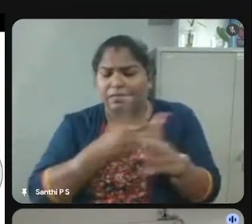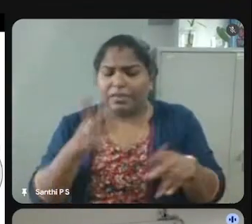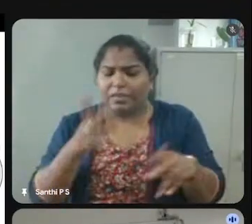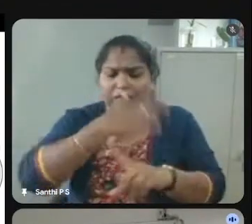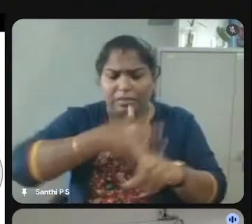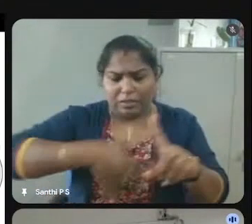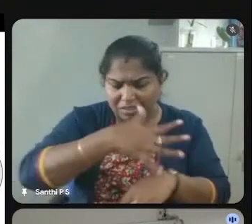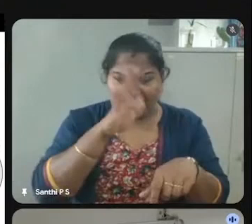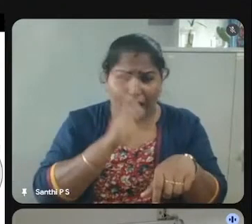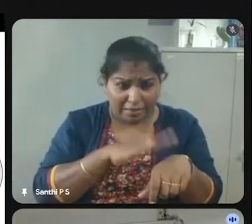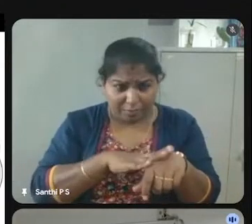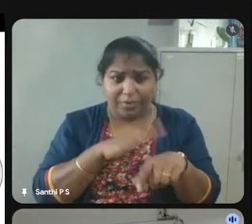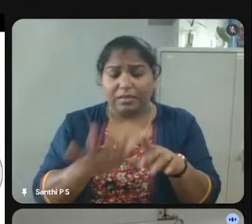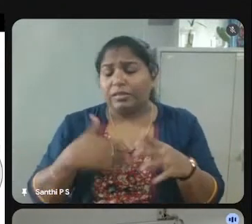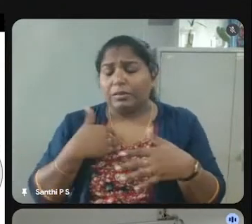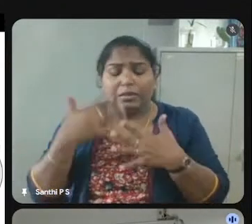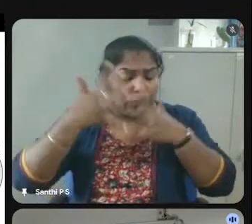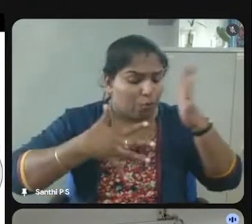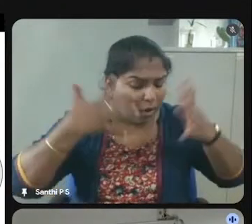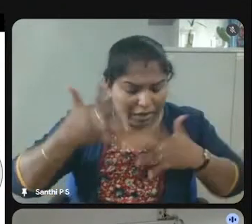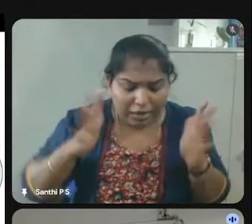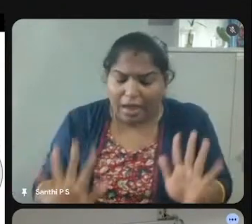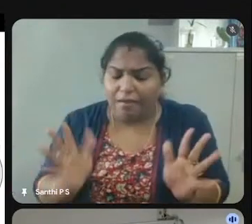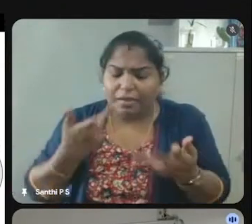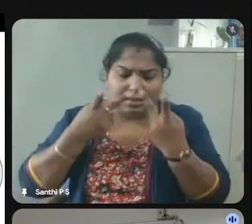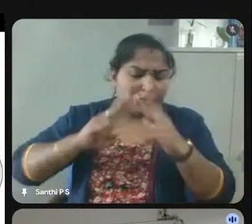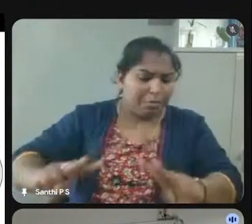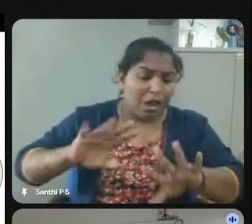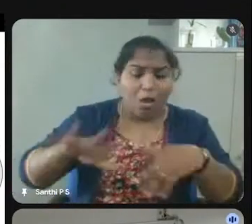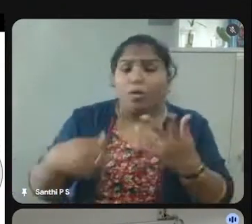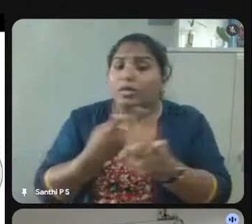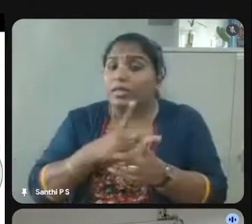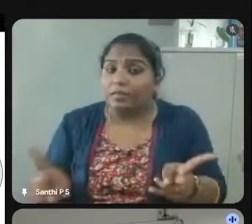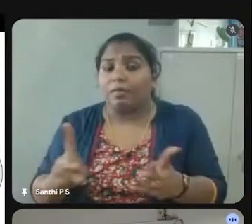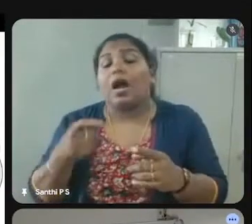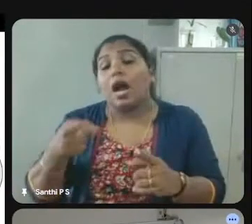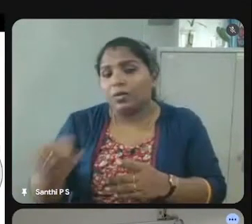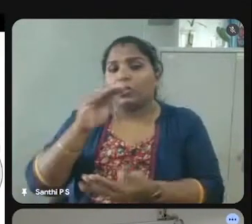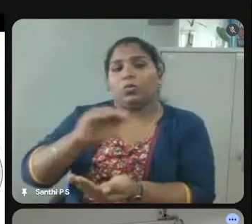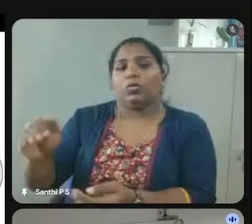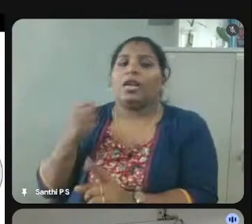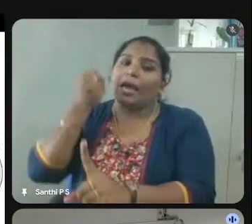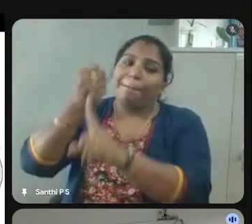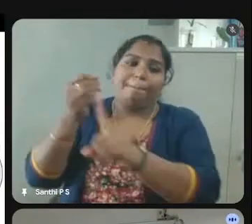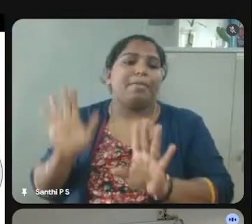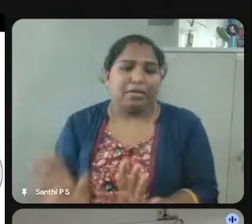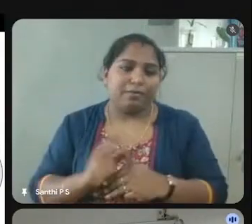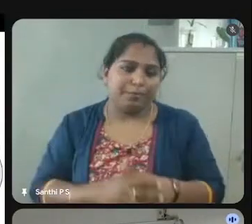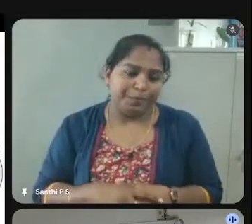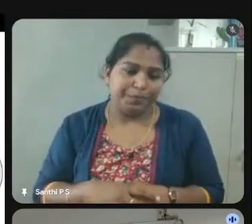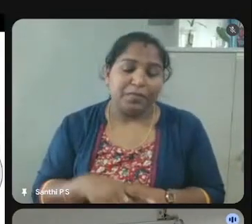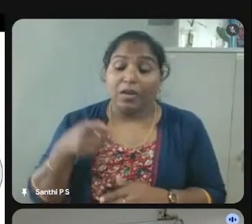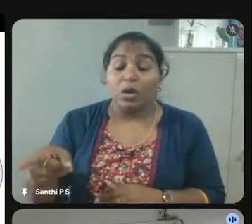നമുക്ക് എന്തെങ്കിലും ഒരു വെപ്രാളം വരികയാണ്, അതിനോട് നമ്മൾ എങ്ങനെ പ്രതികരിക്കുന്നു എന്നുള്ള രീതികളൊക്കെ നമ്മുടെ കുഞ്ഞിനെ തീർച്ചയായിട്ടും ബാധിക്കാം.